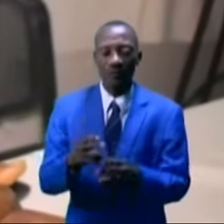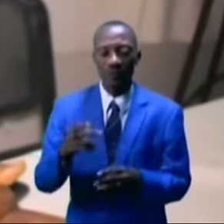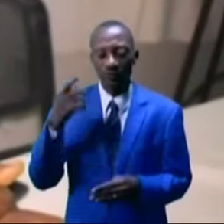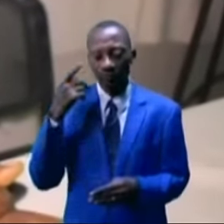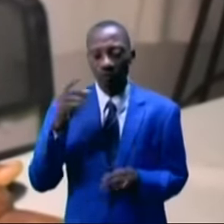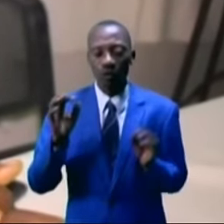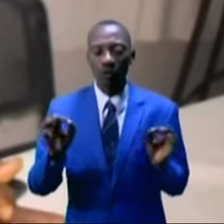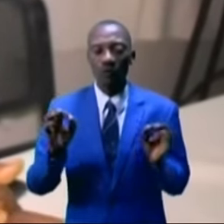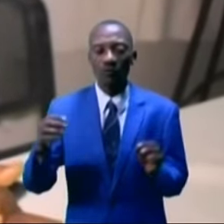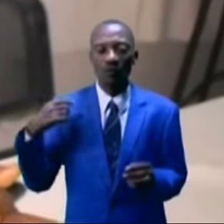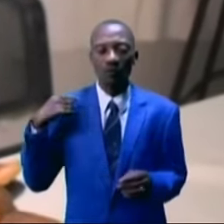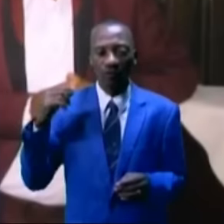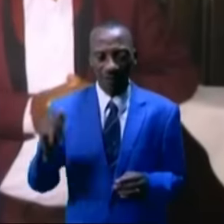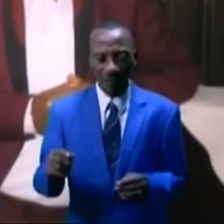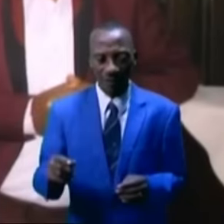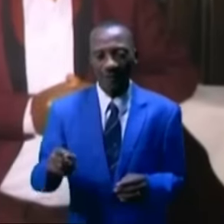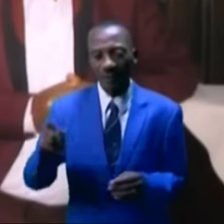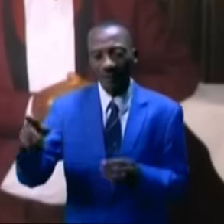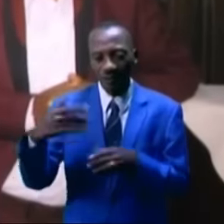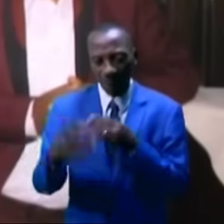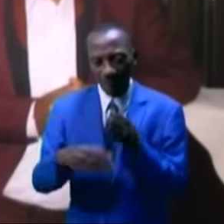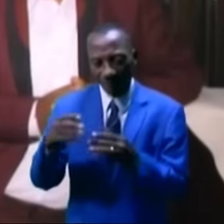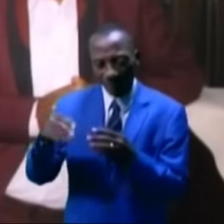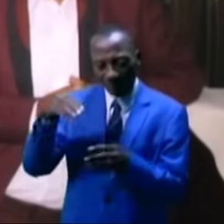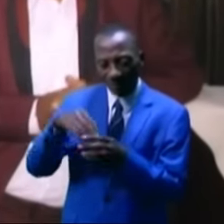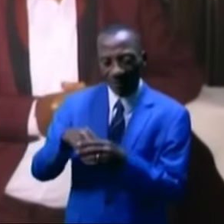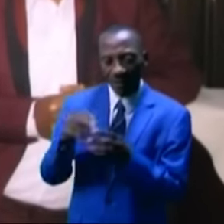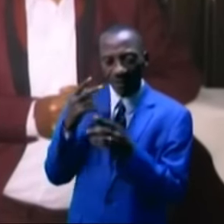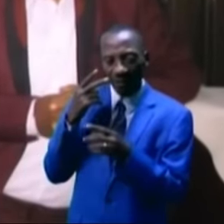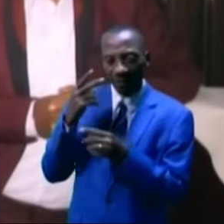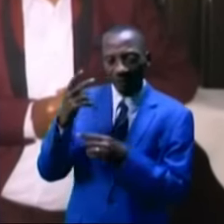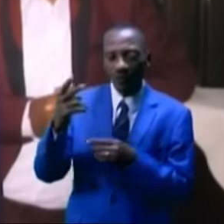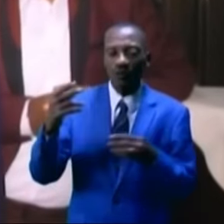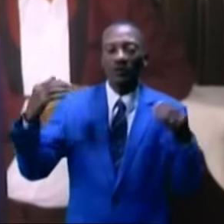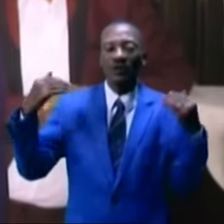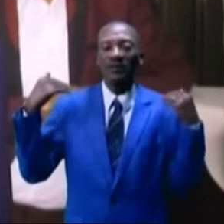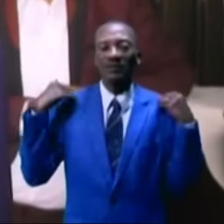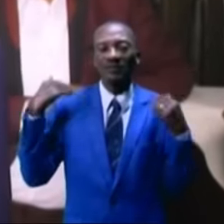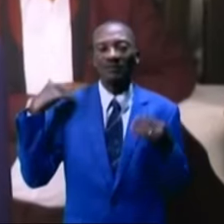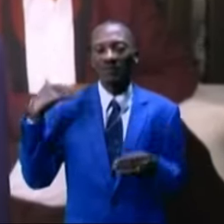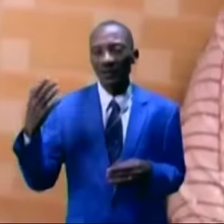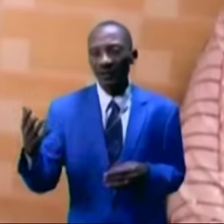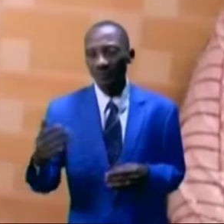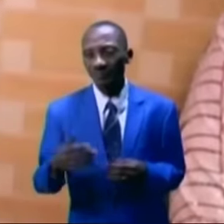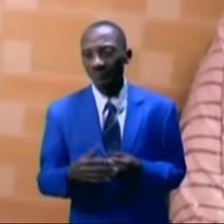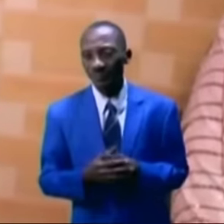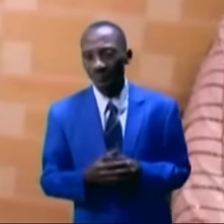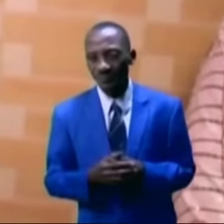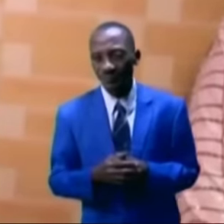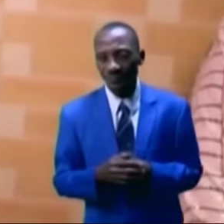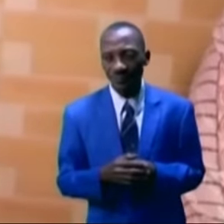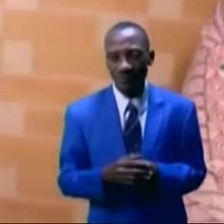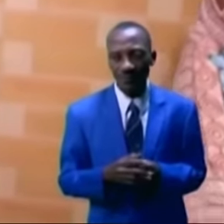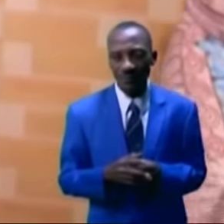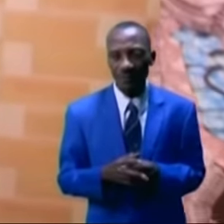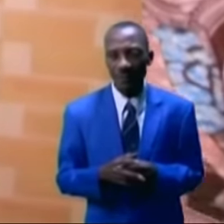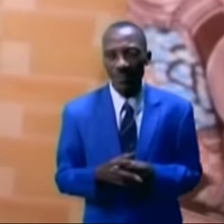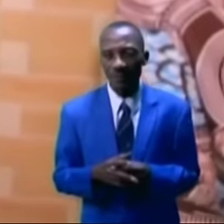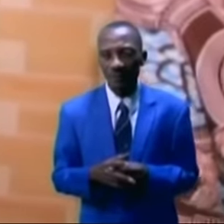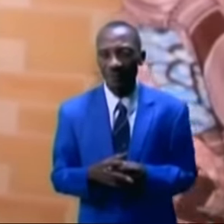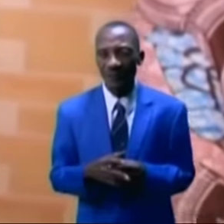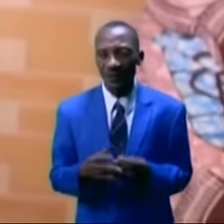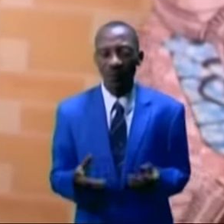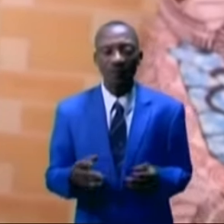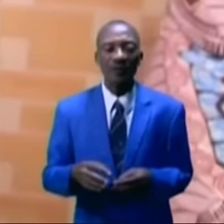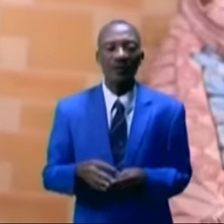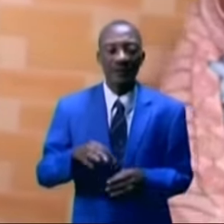du chef de l'État, Félix Antoine Tshisekedi Tshilombo, en faveur de la population. Pour leur part, les élus du peuple de ces